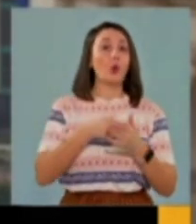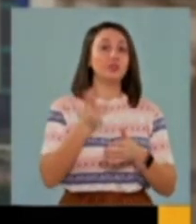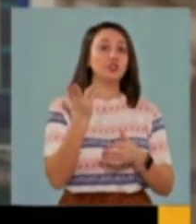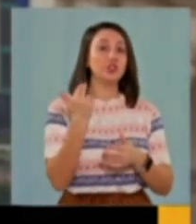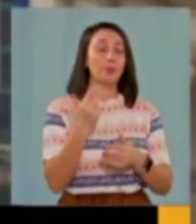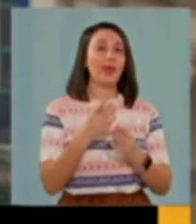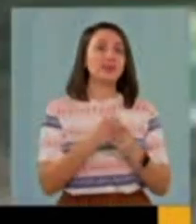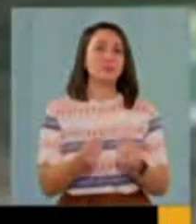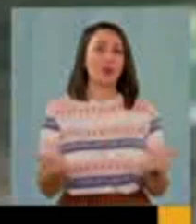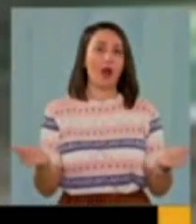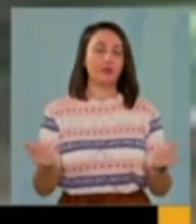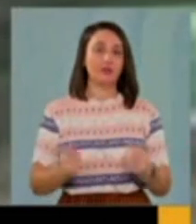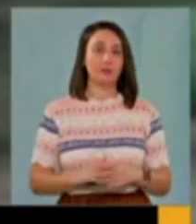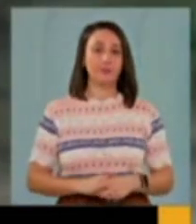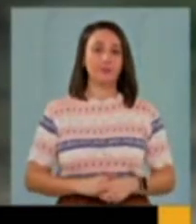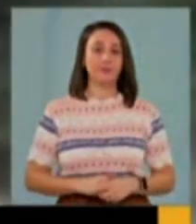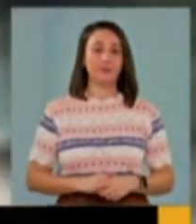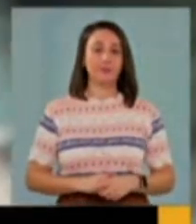2015.